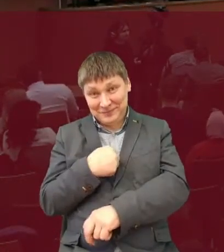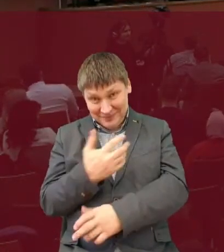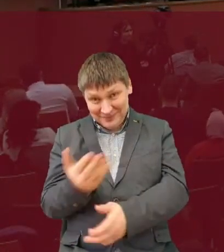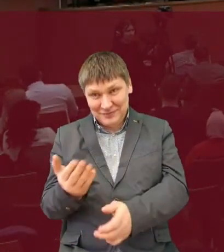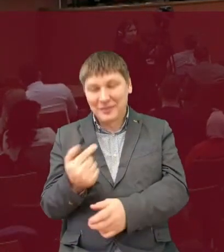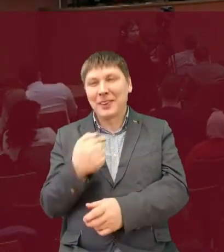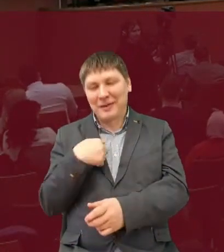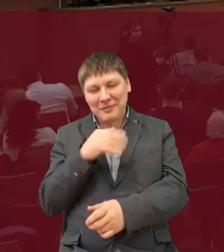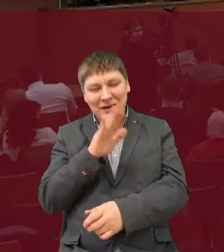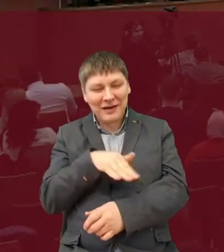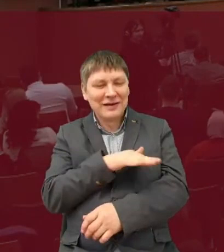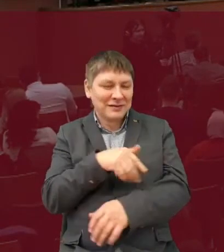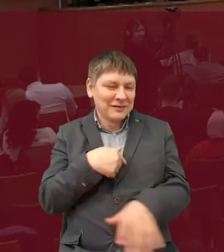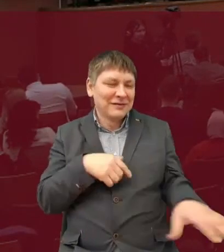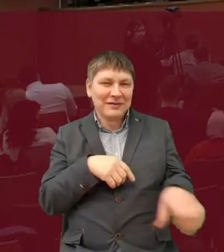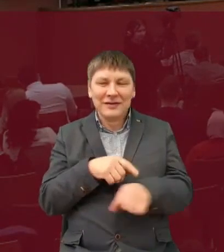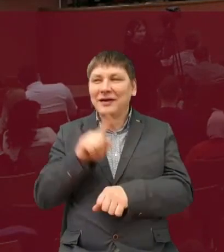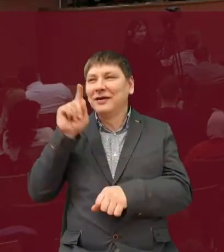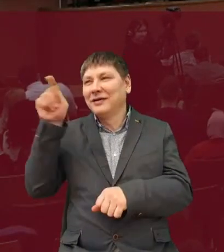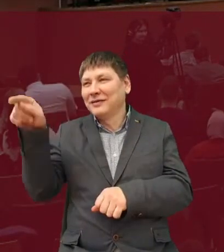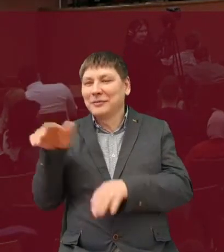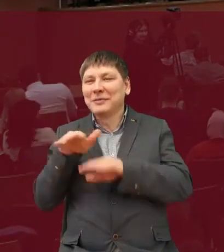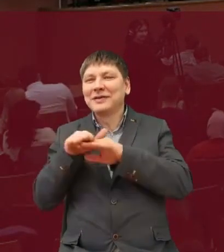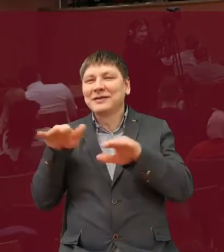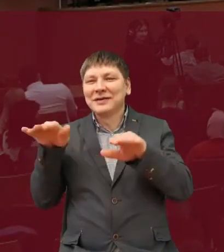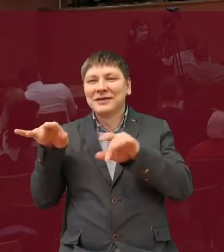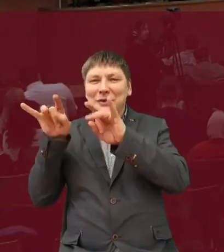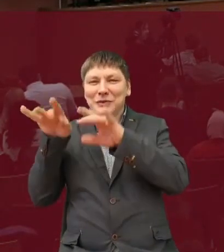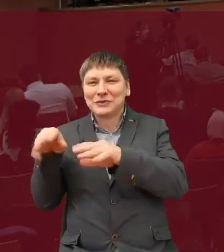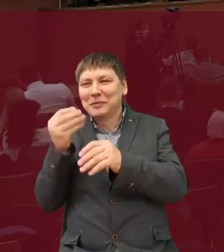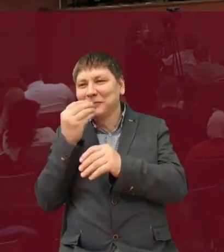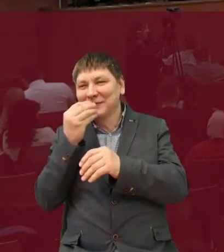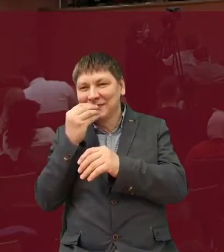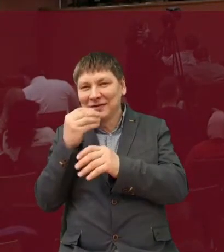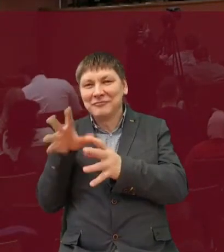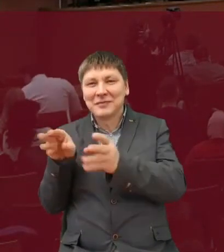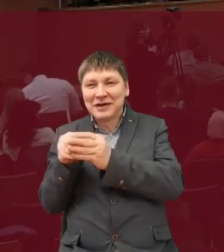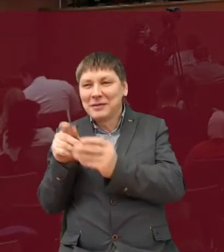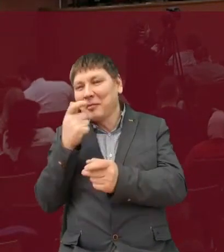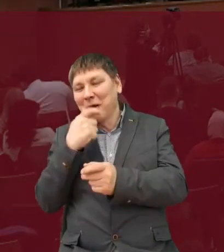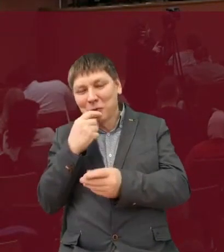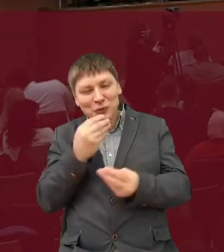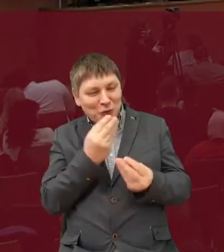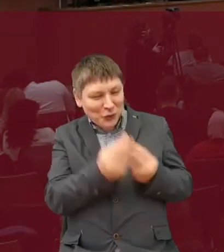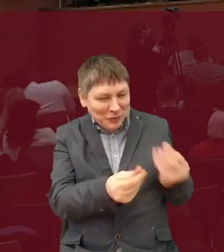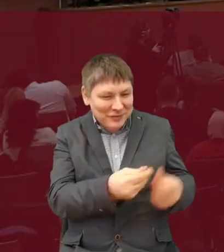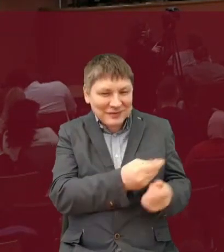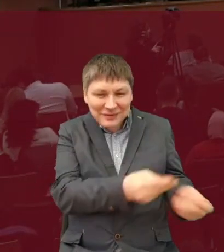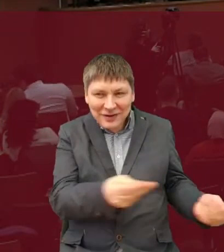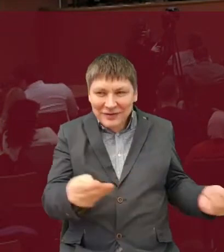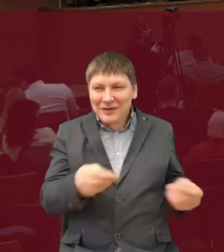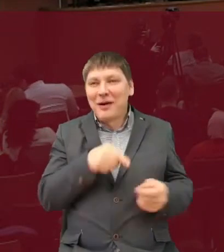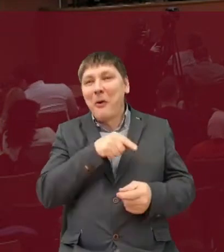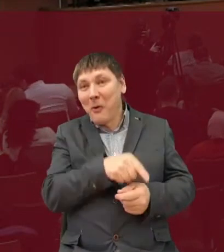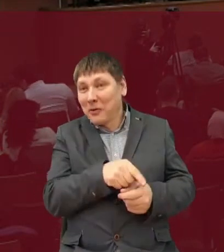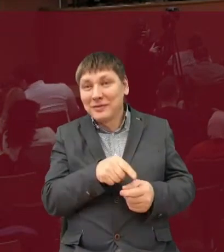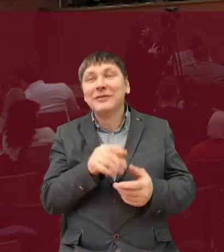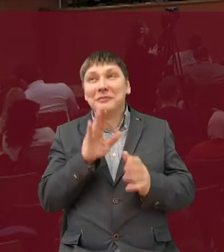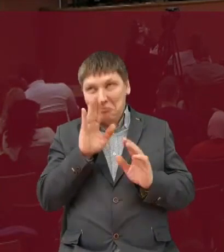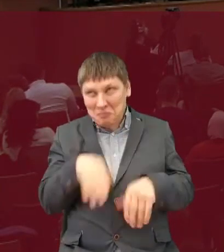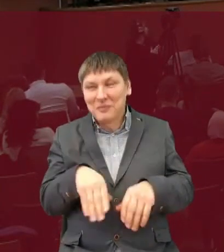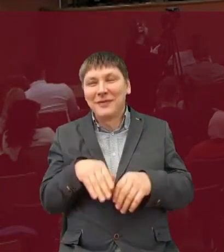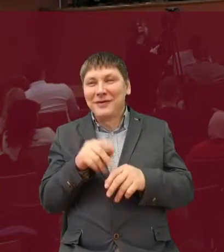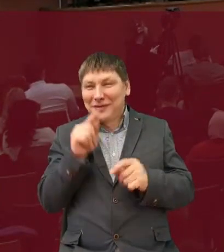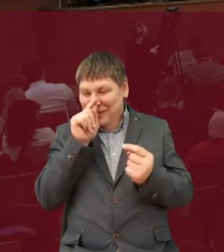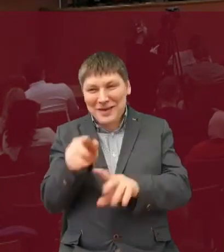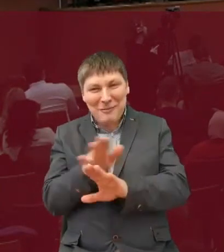в ресторан быстрого питания купили мороженое что-то вкусное и дети Остались очень довольны они не против и повторять это